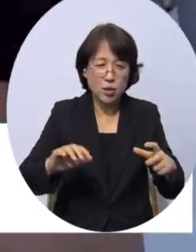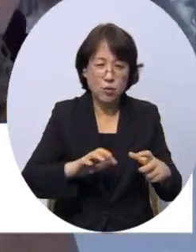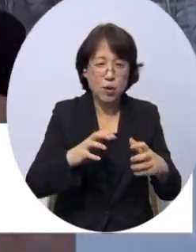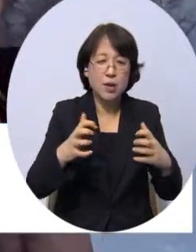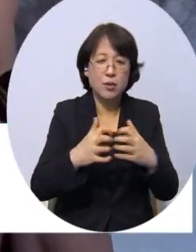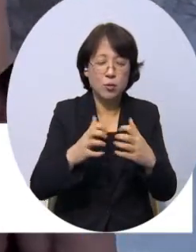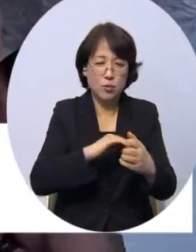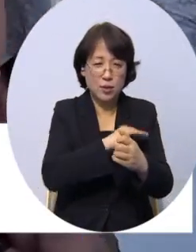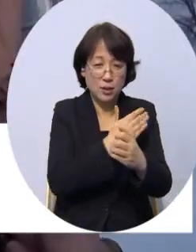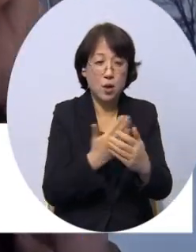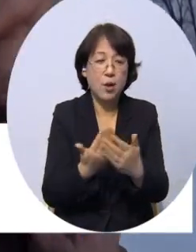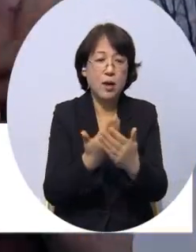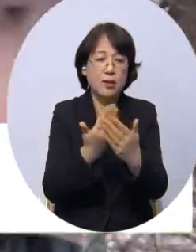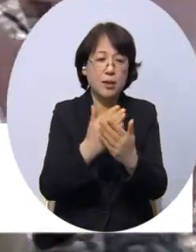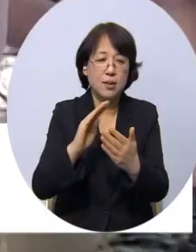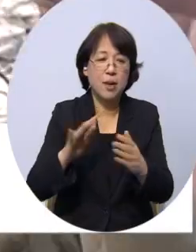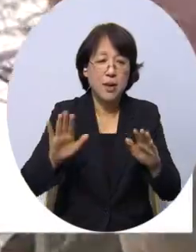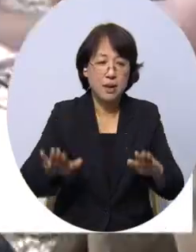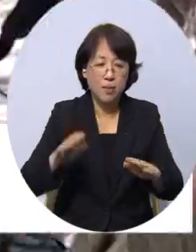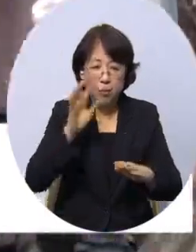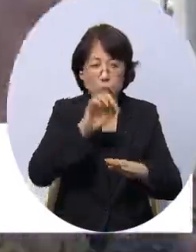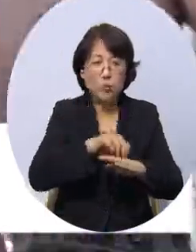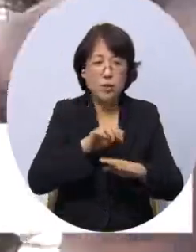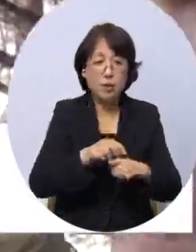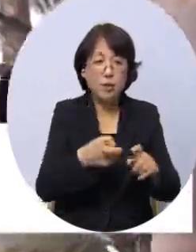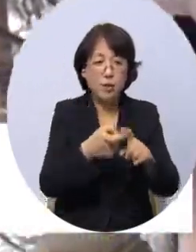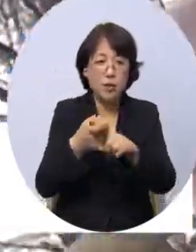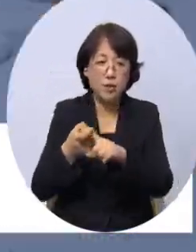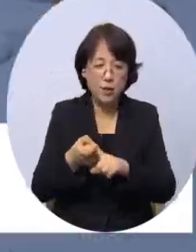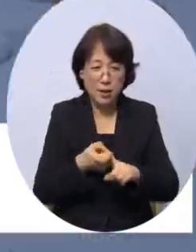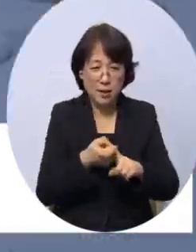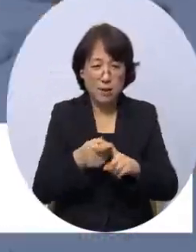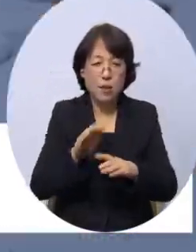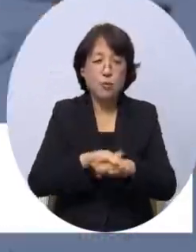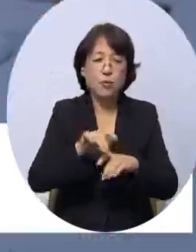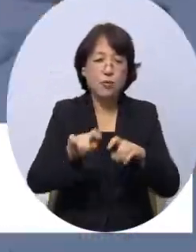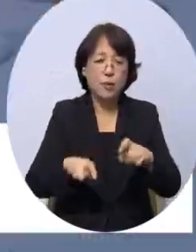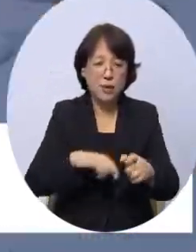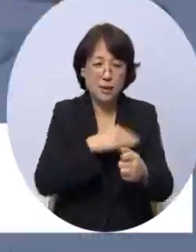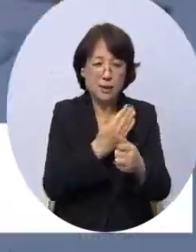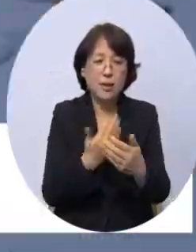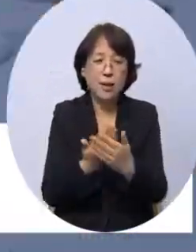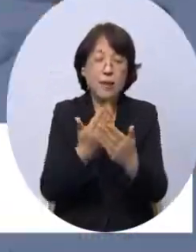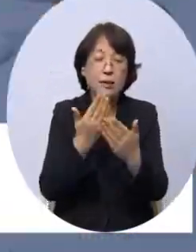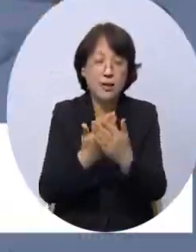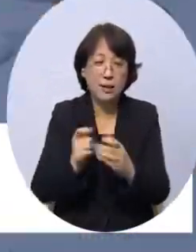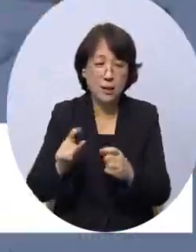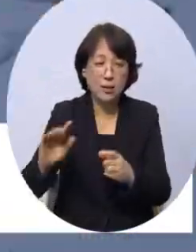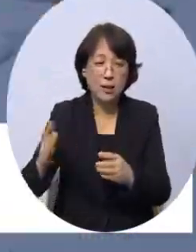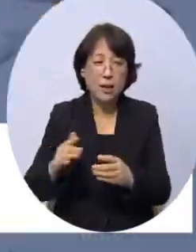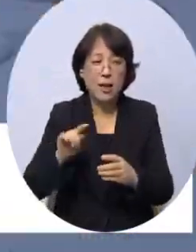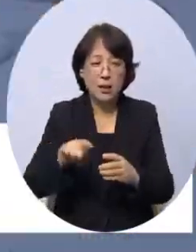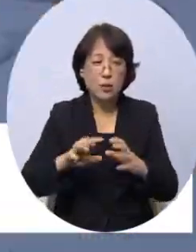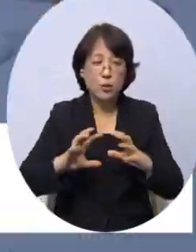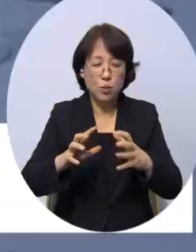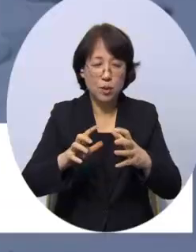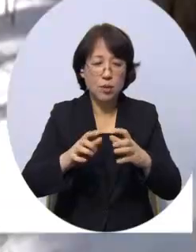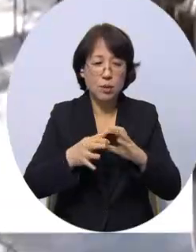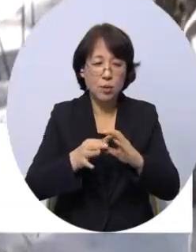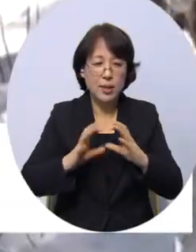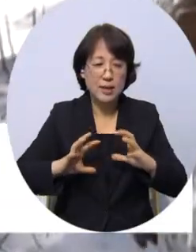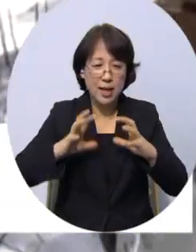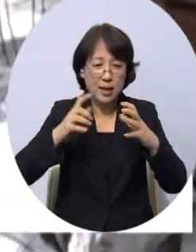together in cold weather, mountainous environments because we have the ability to operate. This is also to sustain our ability to work